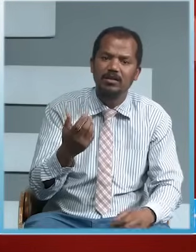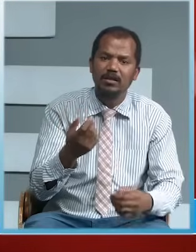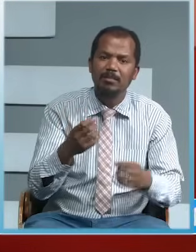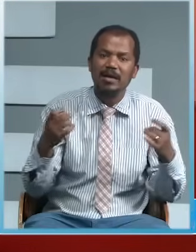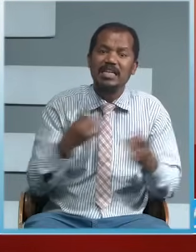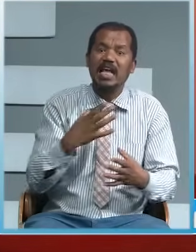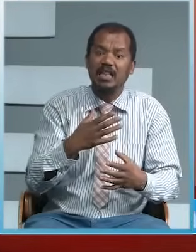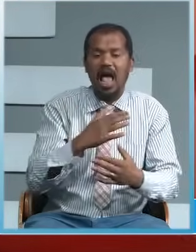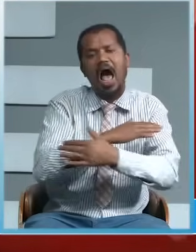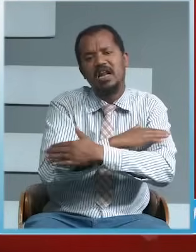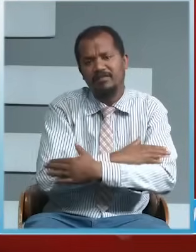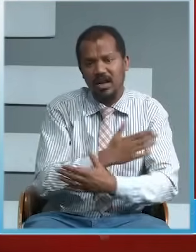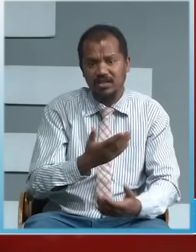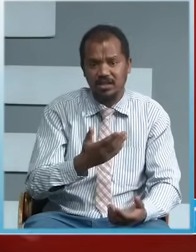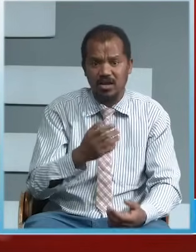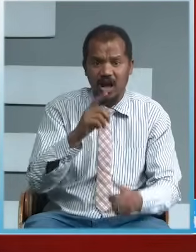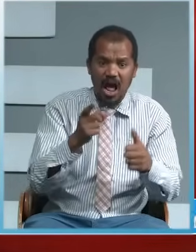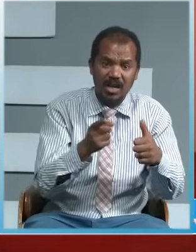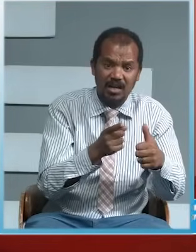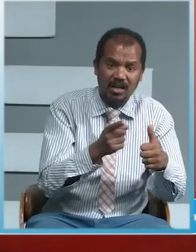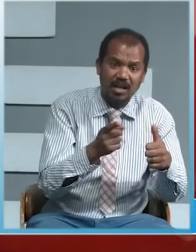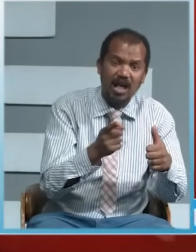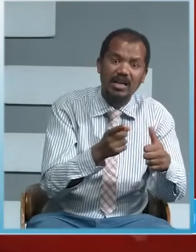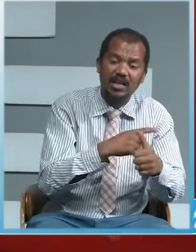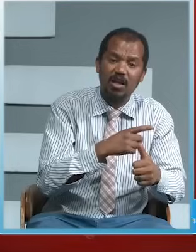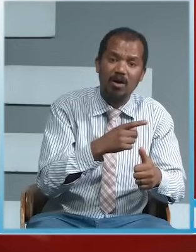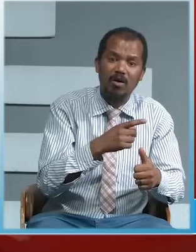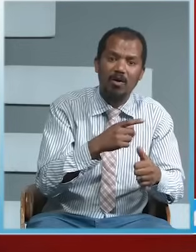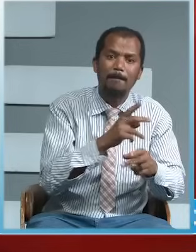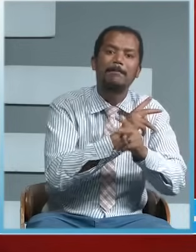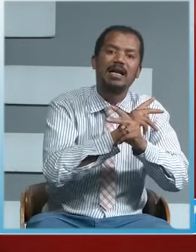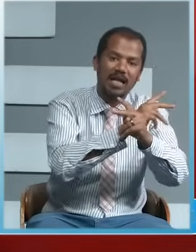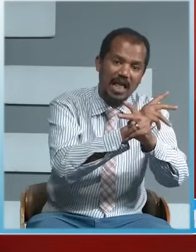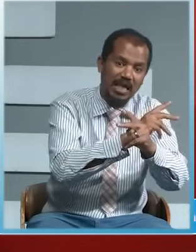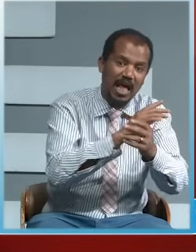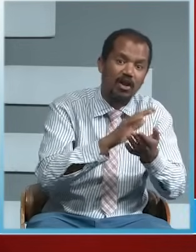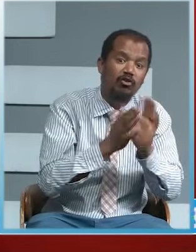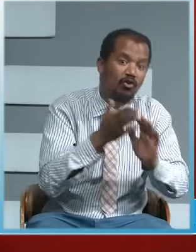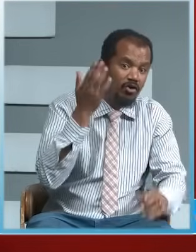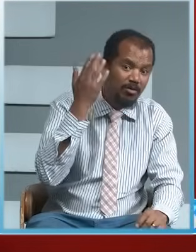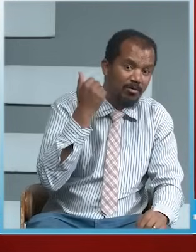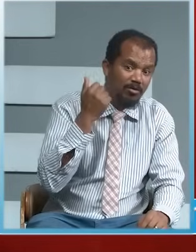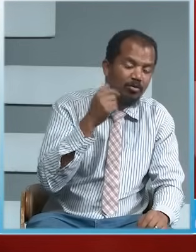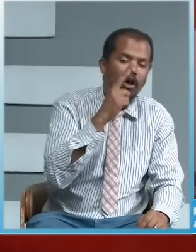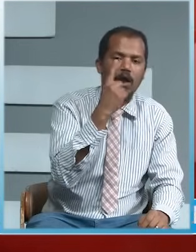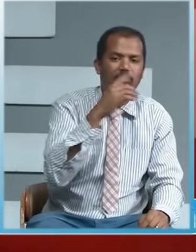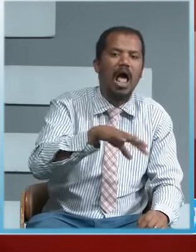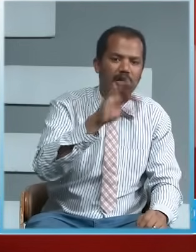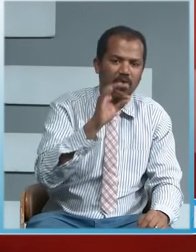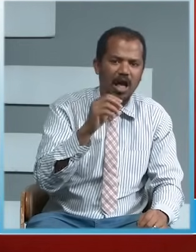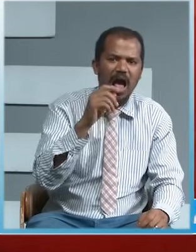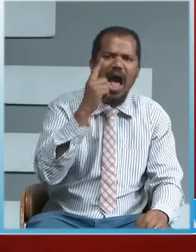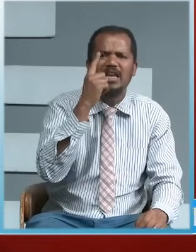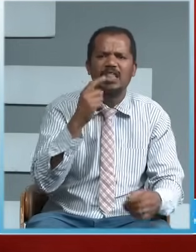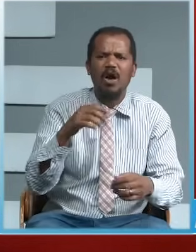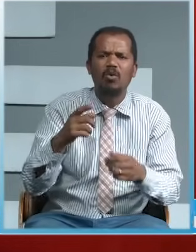አርፋ ልጅ በድንጋዴ ማለት ነው አንደኛውን ያው ተረድተን ነበር መከላከያ ርቱን ነበር እሱን አግኝተናል ያኛው